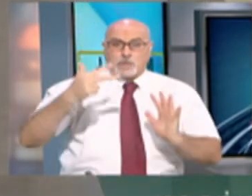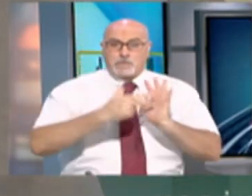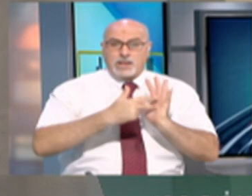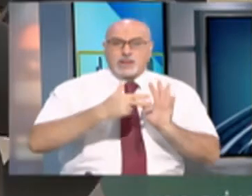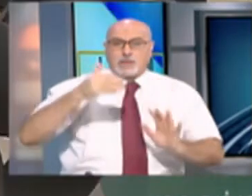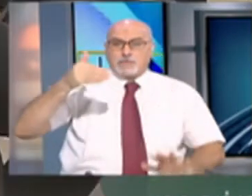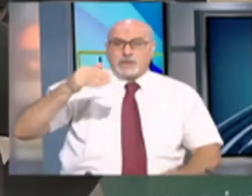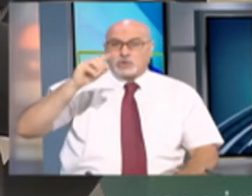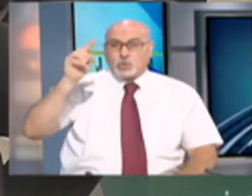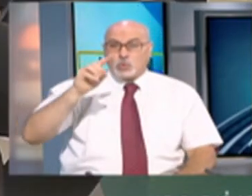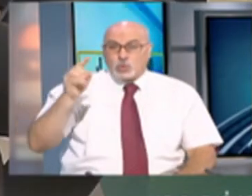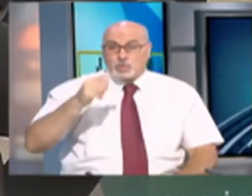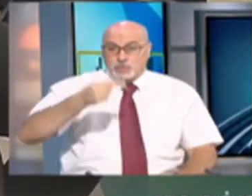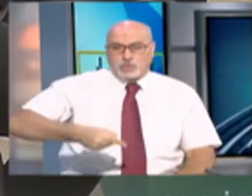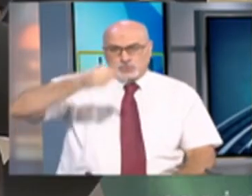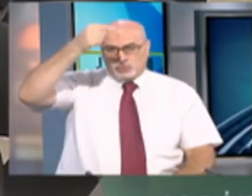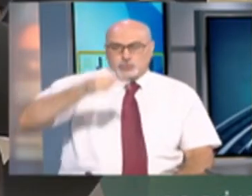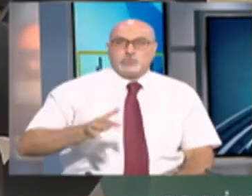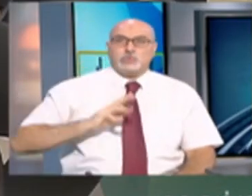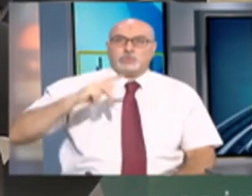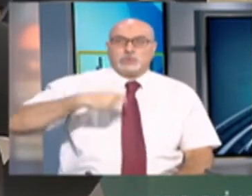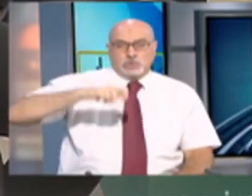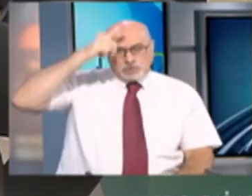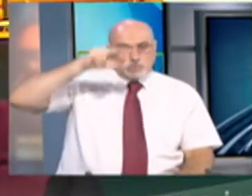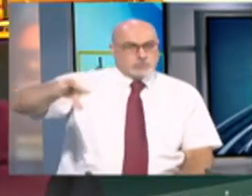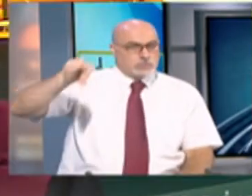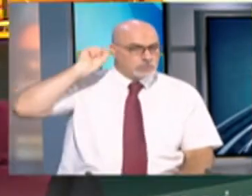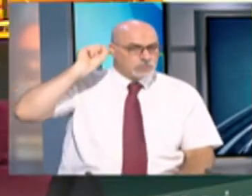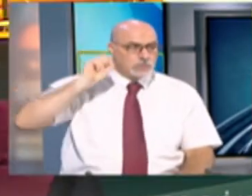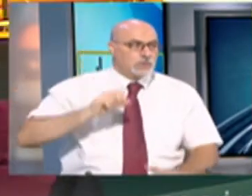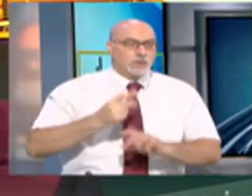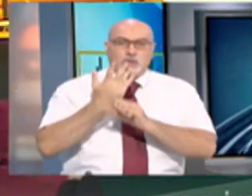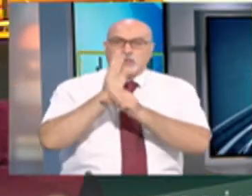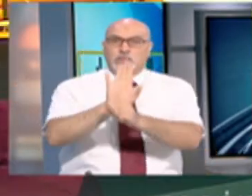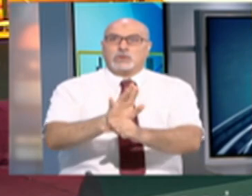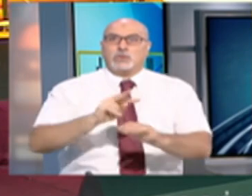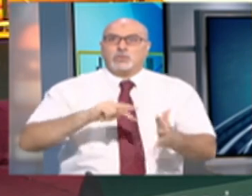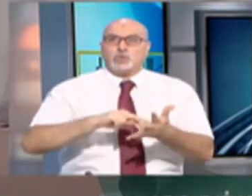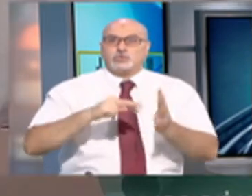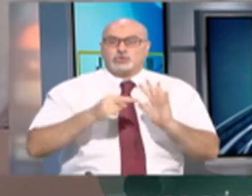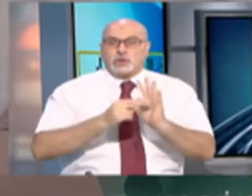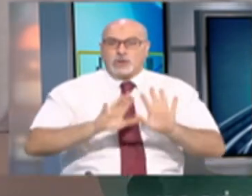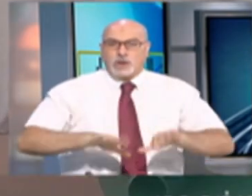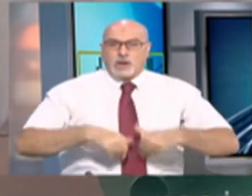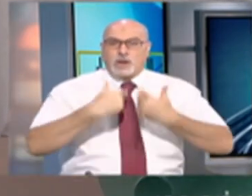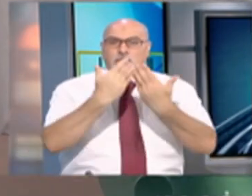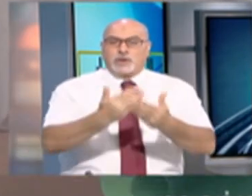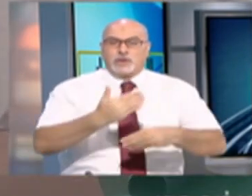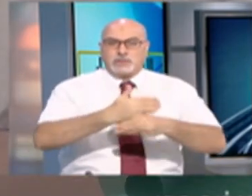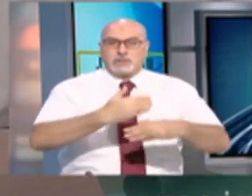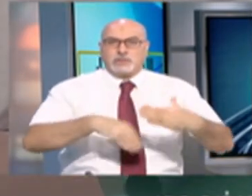300,000 متر مكعب في اليوم، حيث استمع السيد الرئيس لعرض مفصل عن المشروع قبل أن يضع